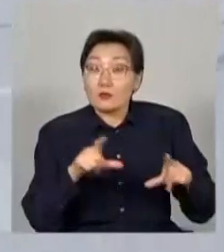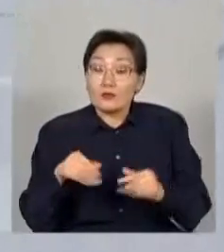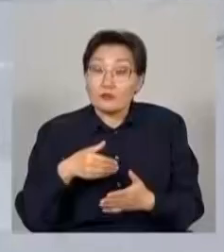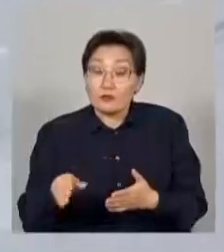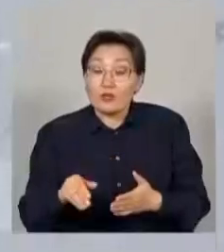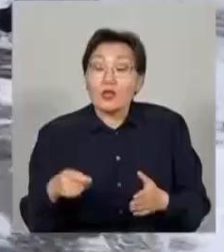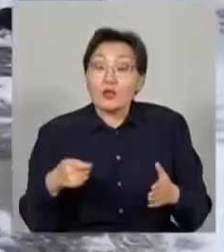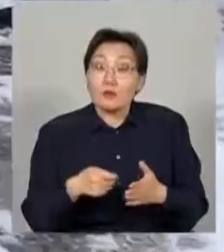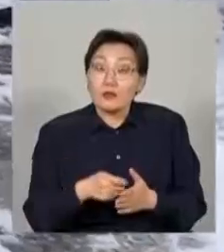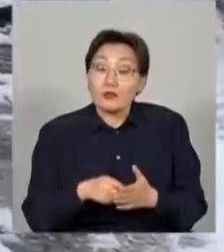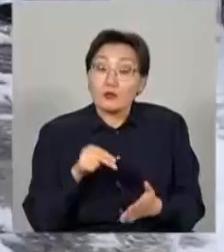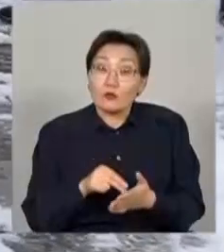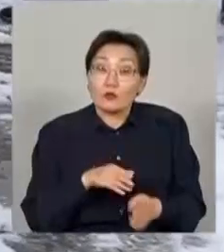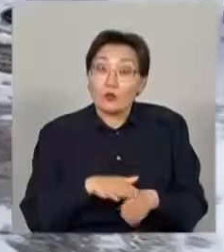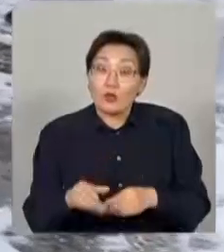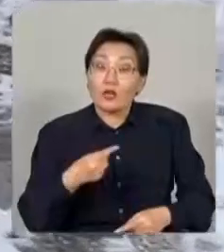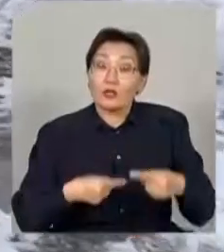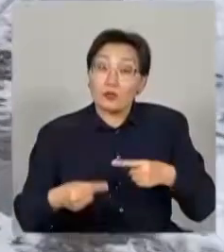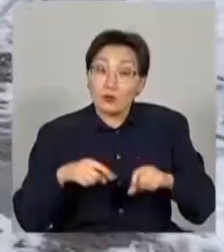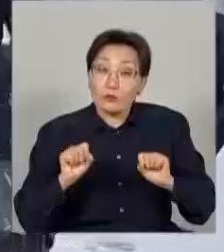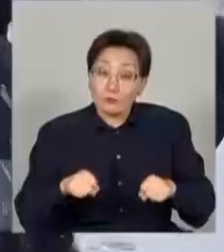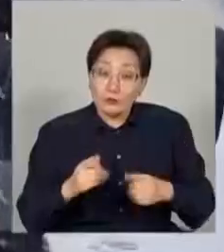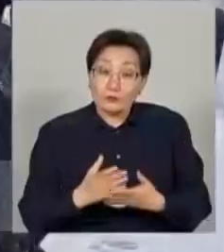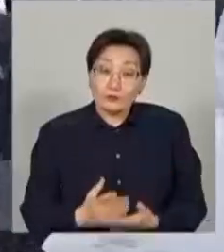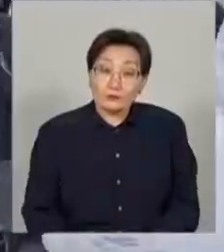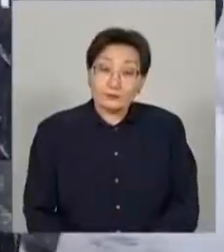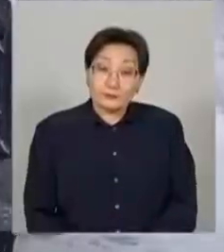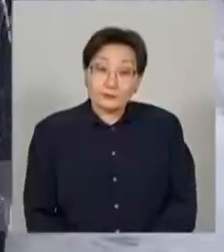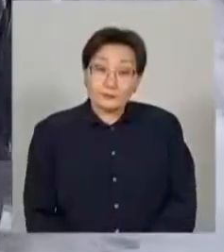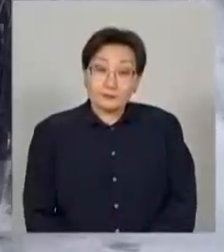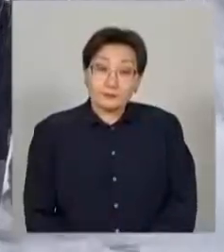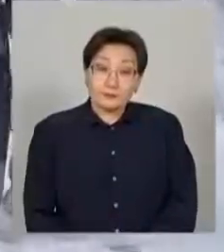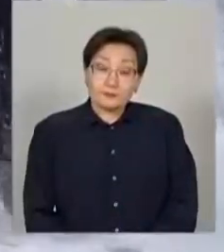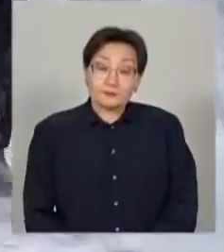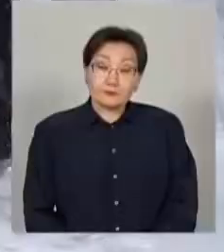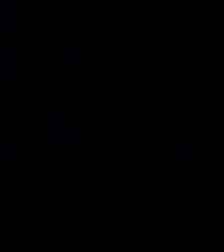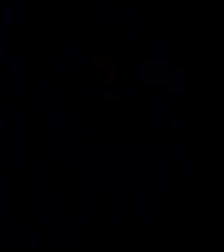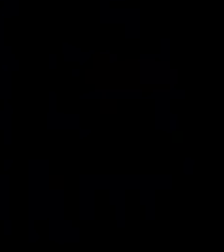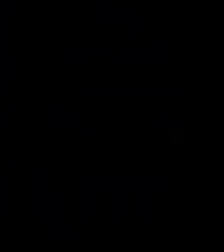билеттің құнын толық қайтаруға да мүмкіндік бар. Жадыра Омаржан, Ғани Қалуов, Алматы телеарнасы.